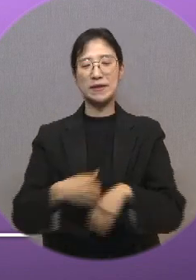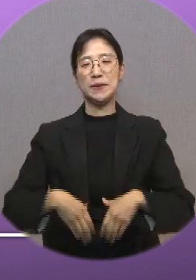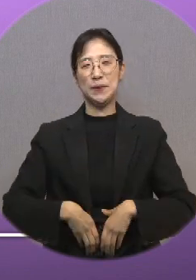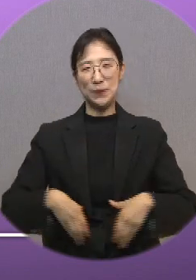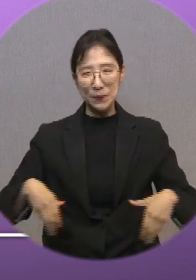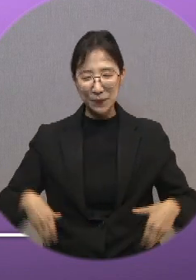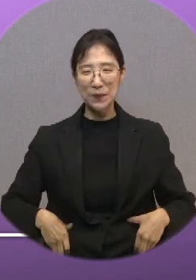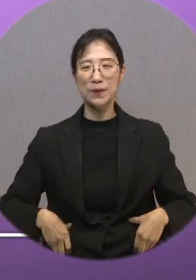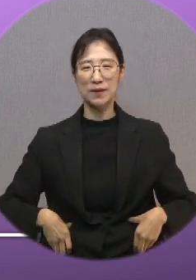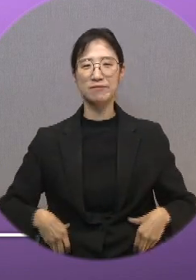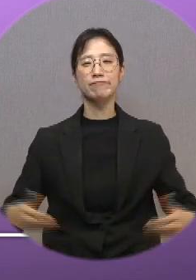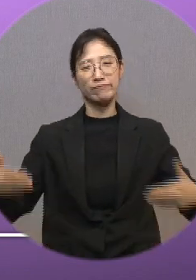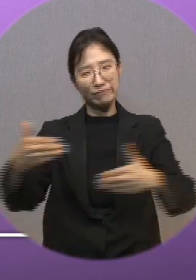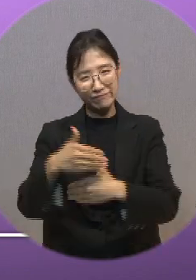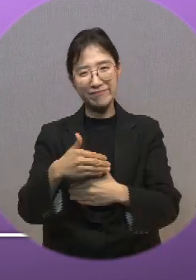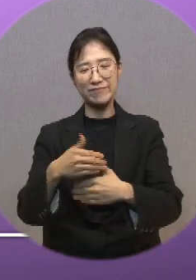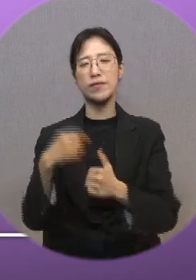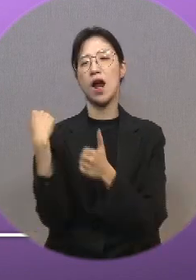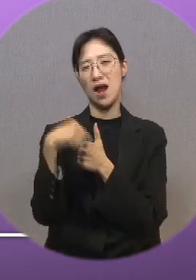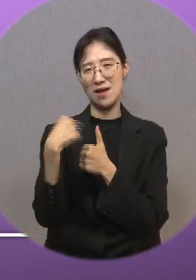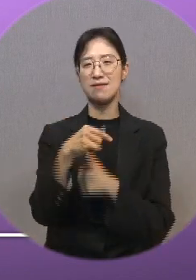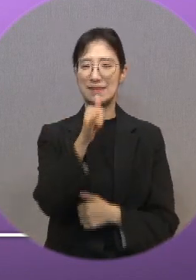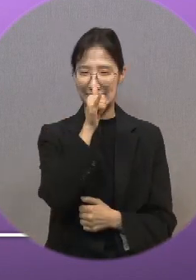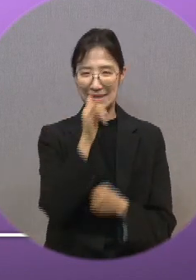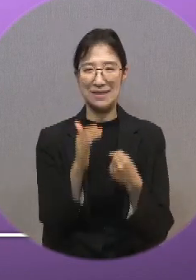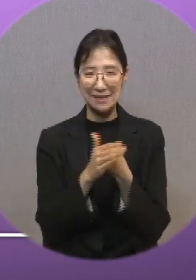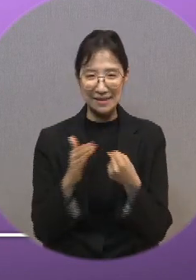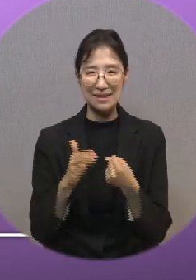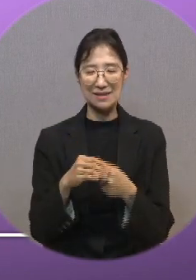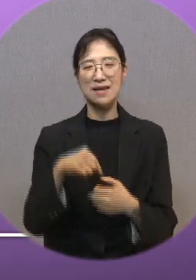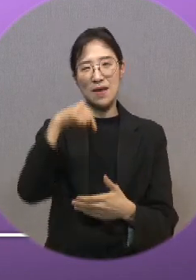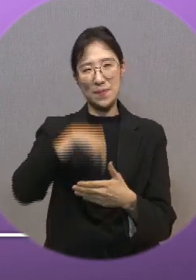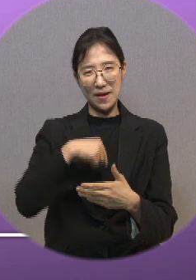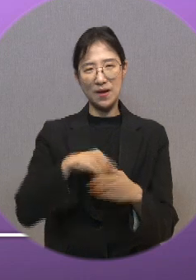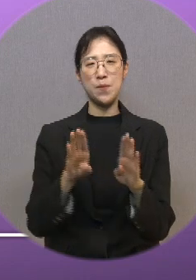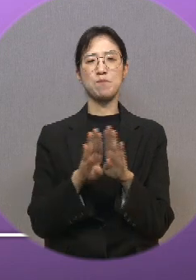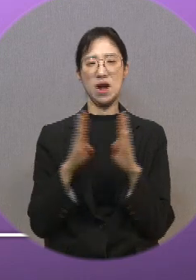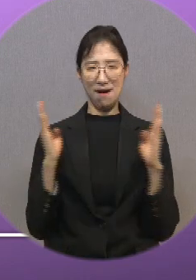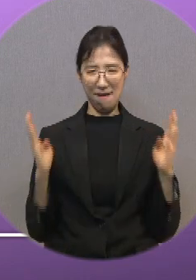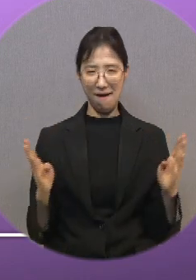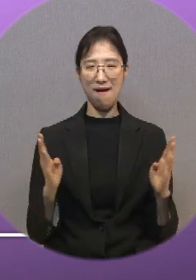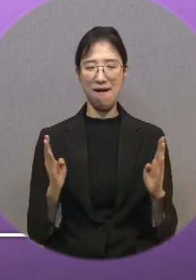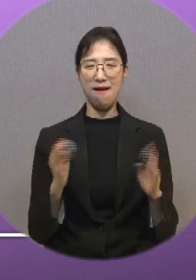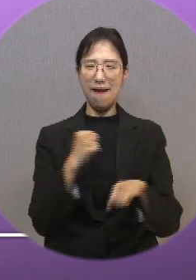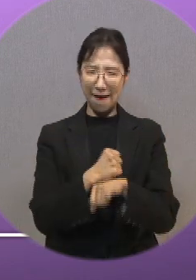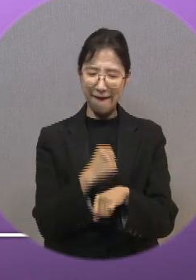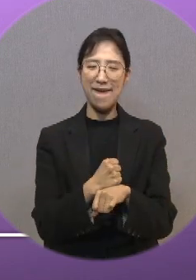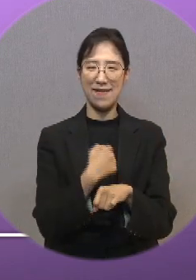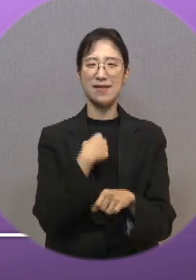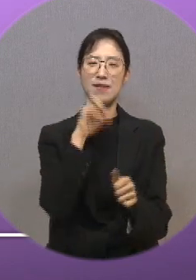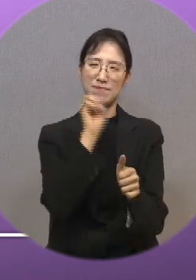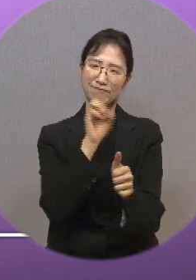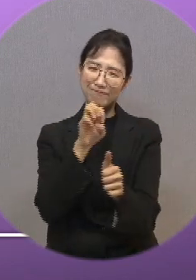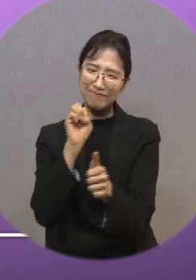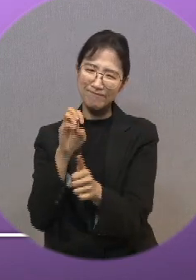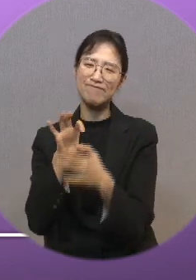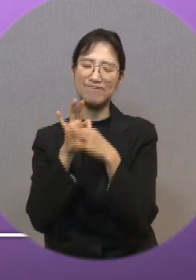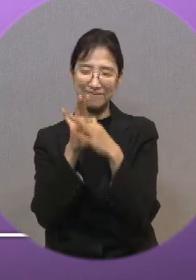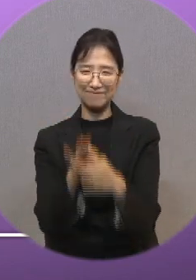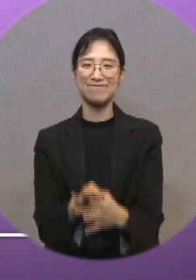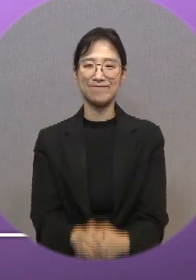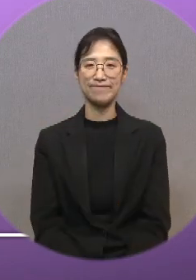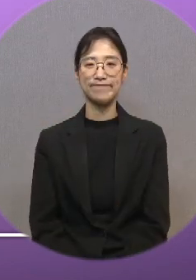다 포옹해주고 가르쳐주기 때문에 그런 부분들을 오픈 마인드로 좀 접근해달라 그 부분을 굉장히